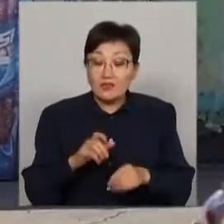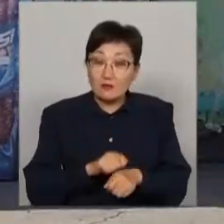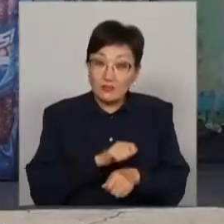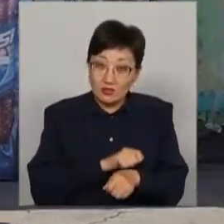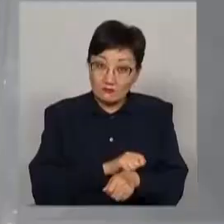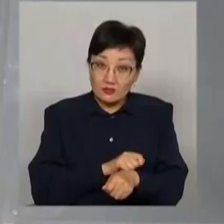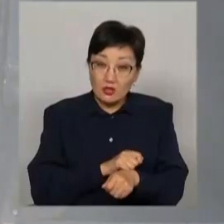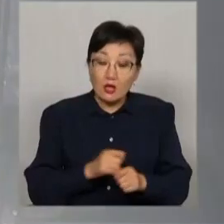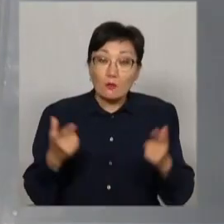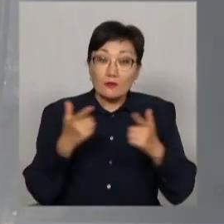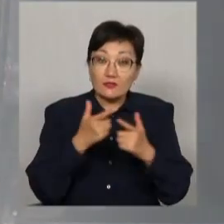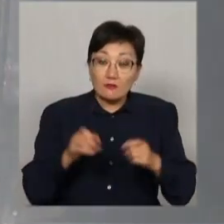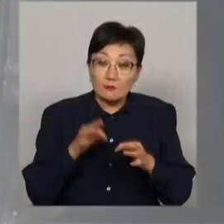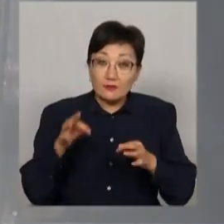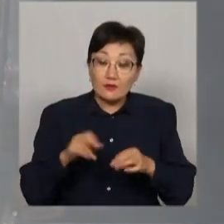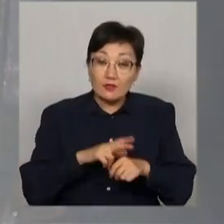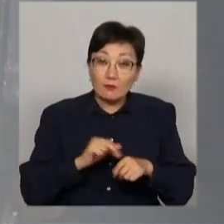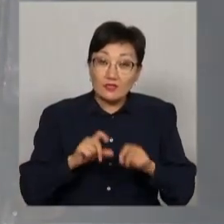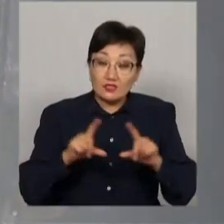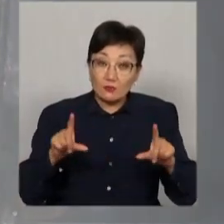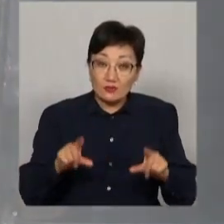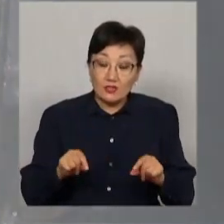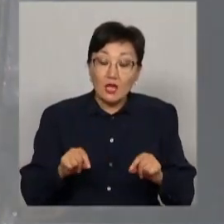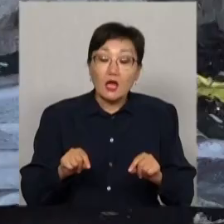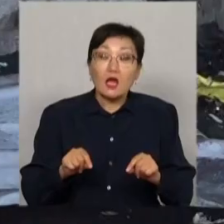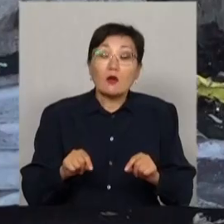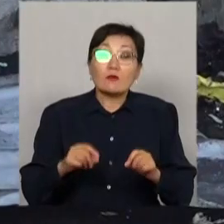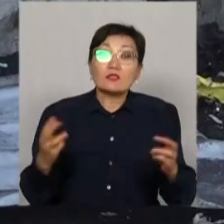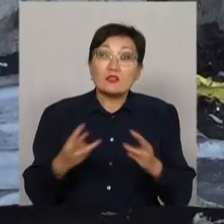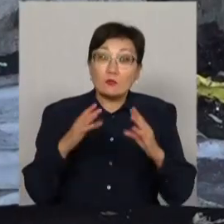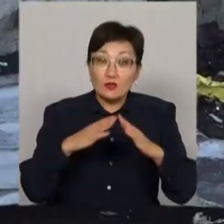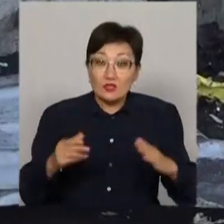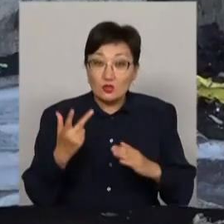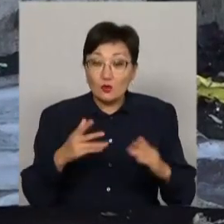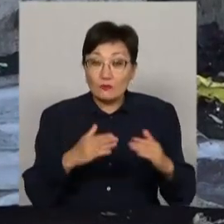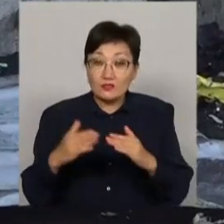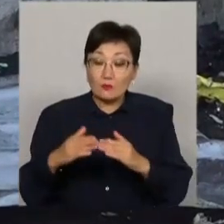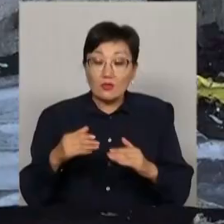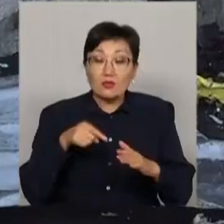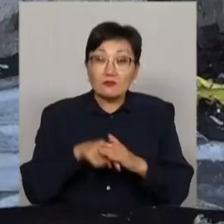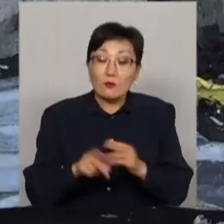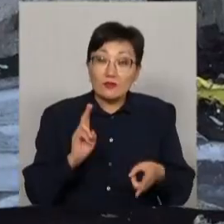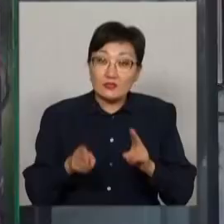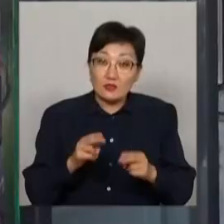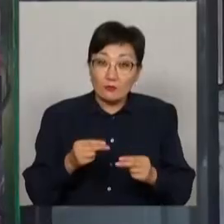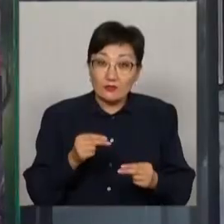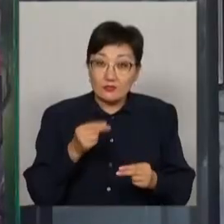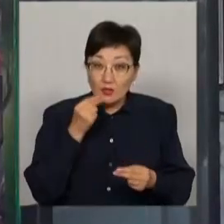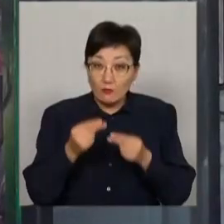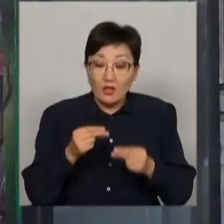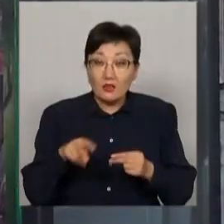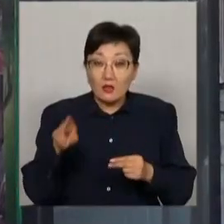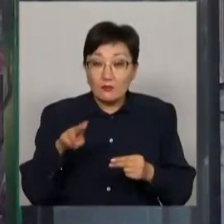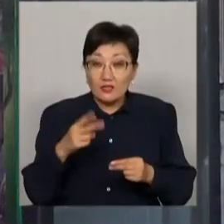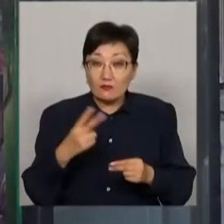метров. По данным регионального департамента ПЧС, сгорела кровля трех зданий. Это помещение по приготовлению блюд, ломбард